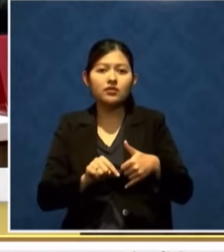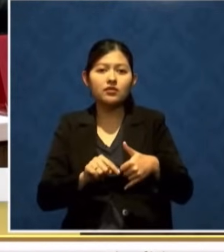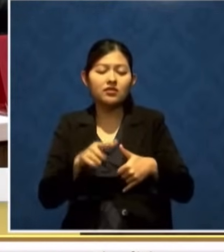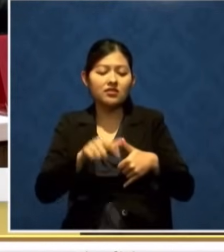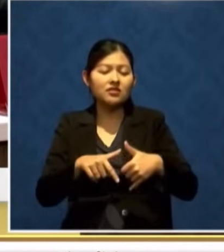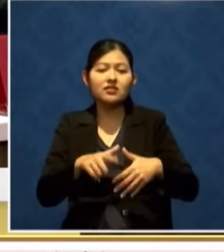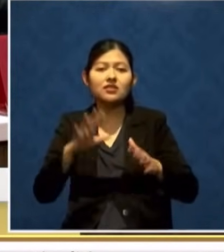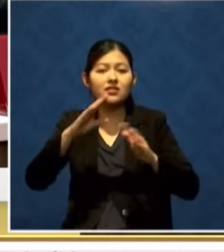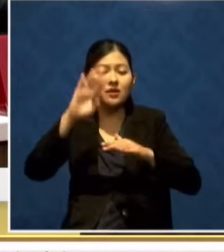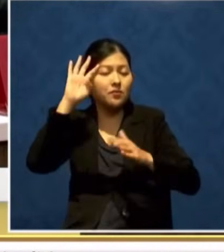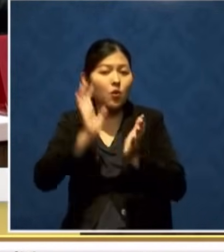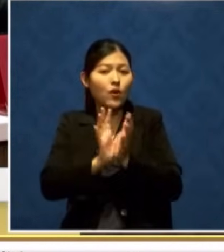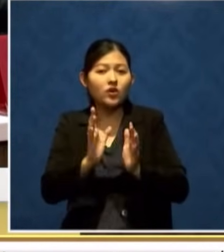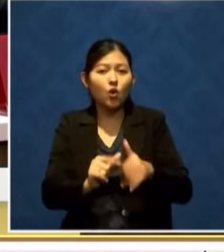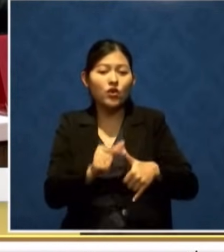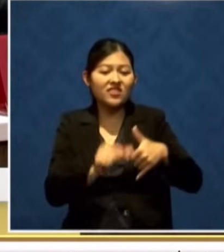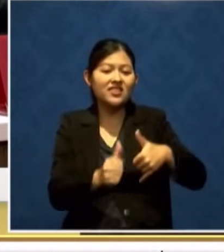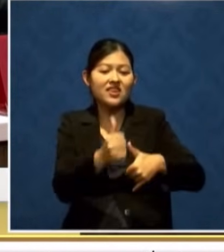ได้